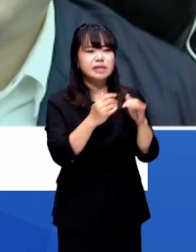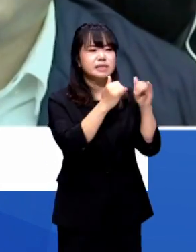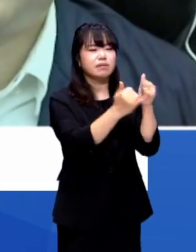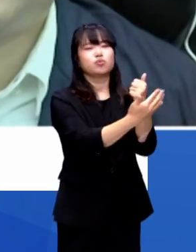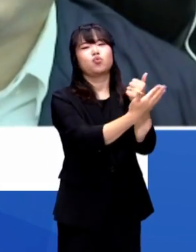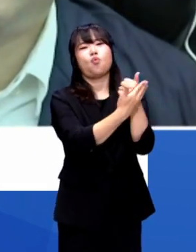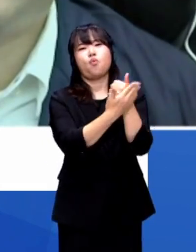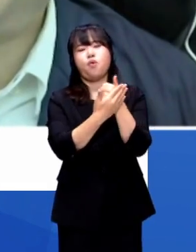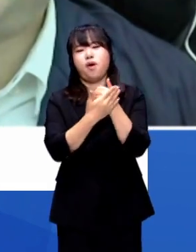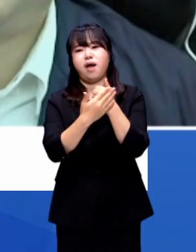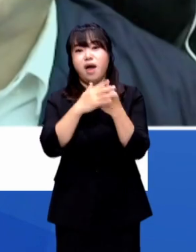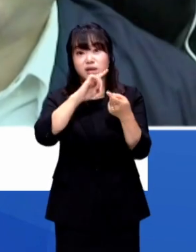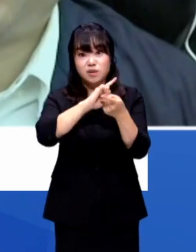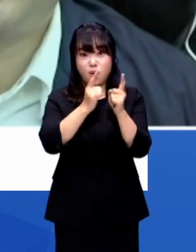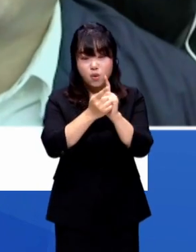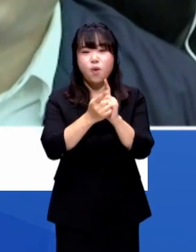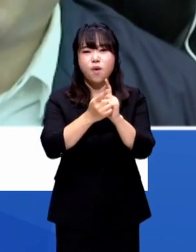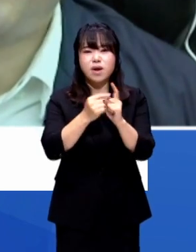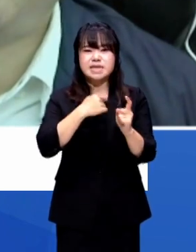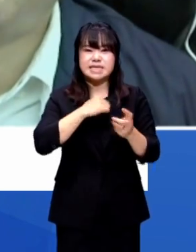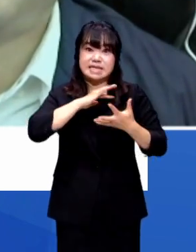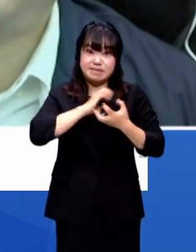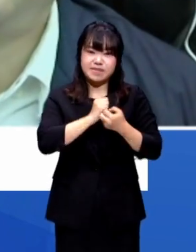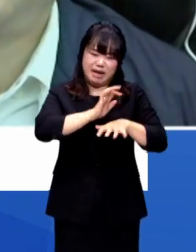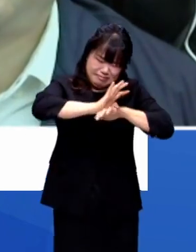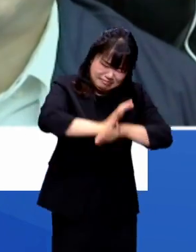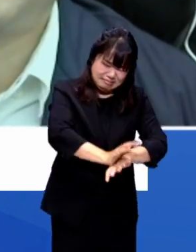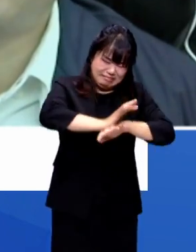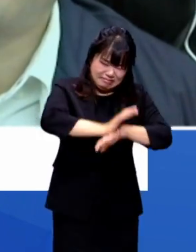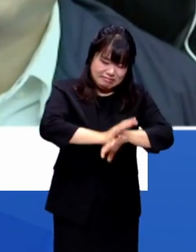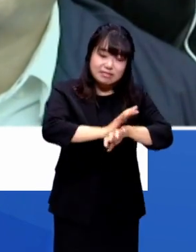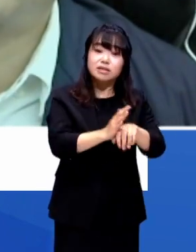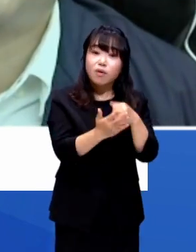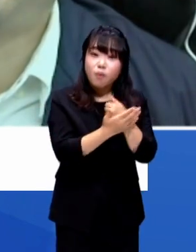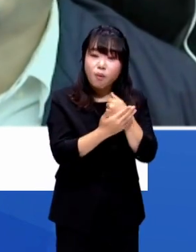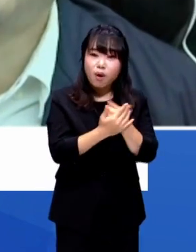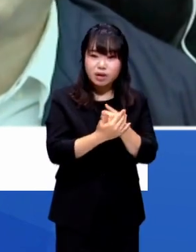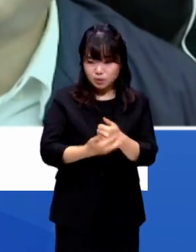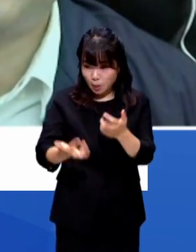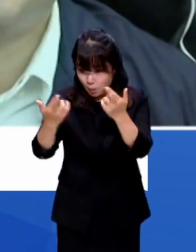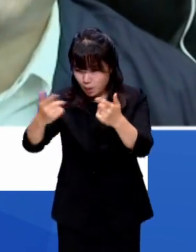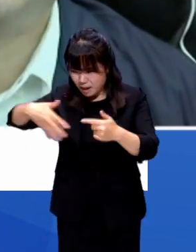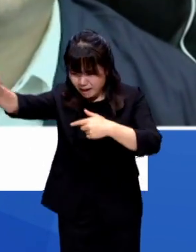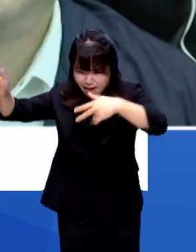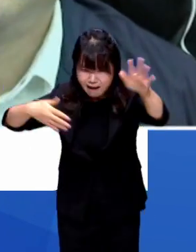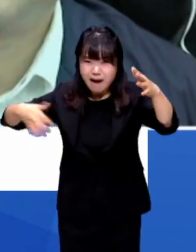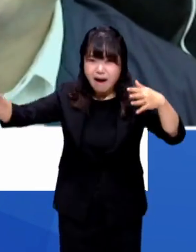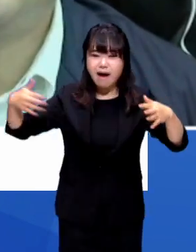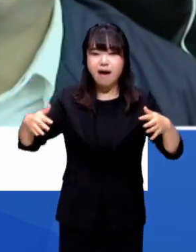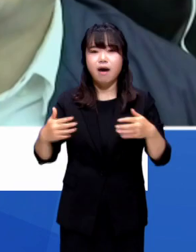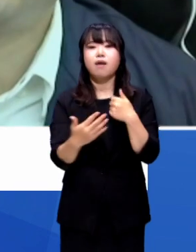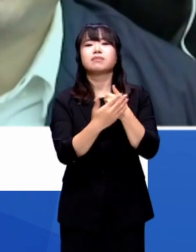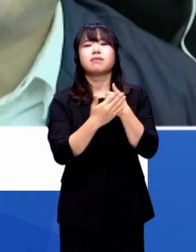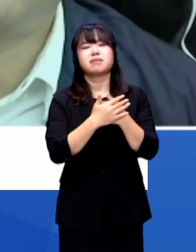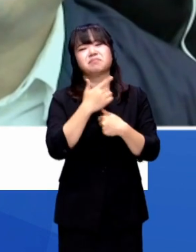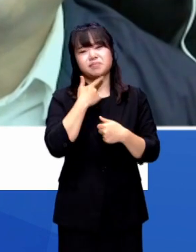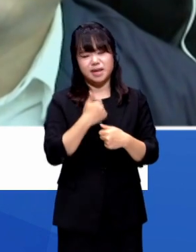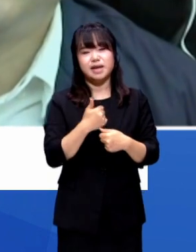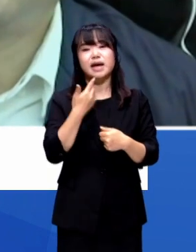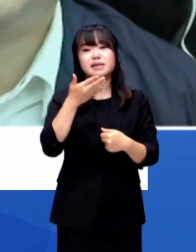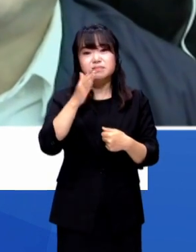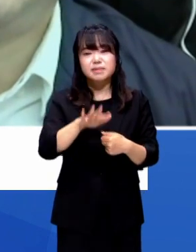주민들도 이렇게 CPR 활동에도 참여를 해주시고 또 이렇게 공간 확보를 위해서 노력을 해주셨습니다. 그럼에도